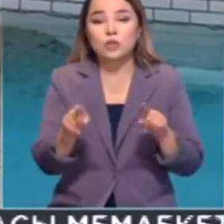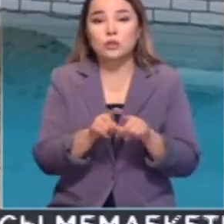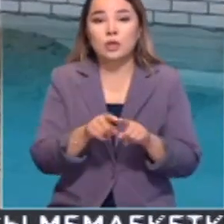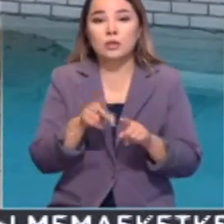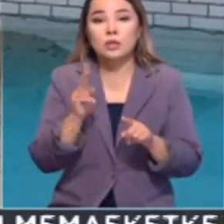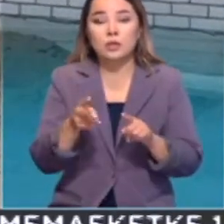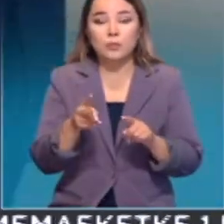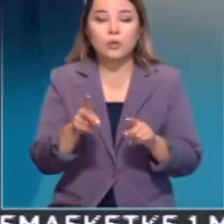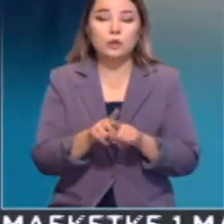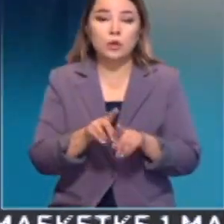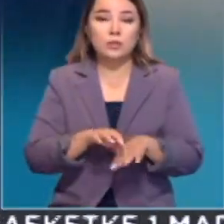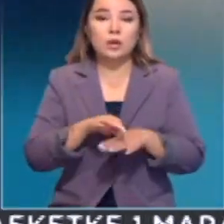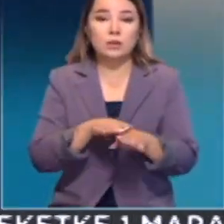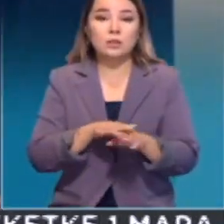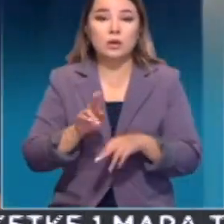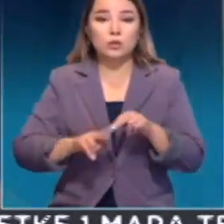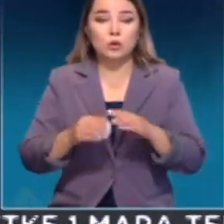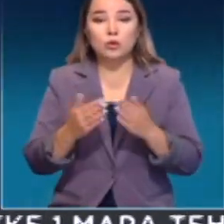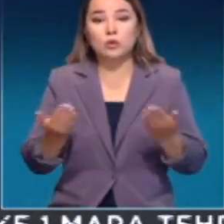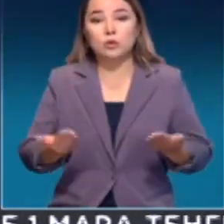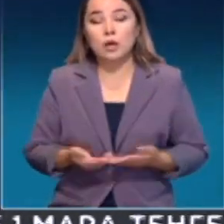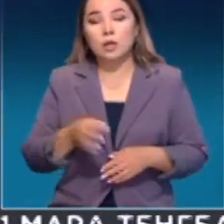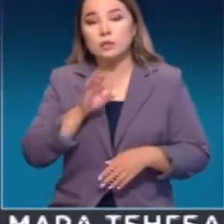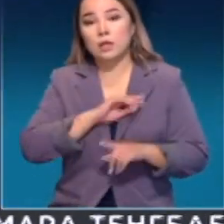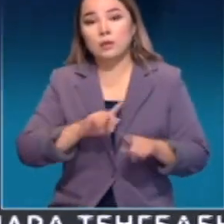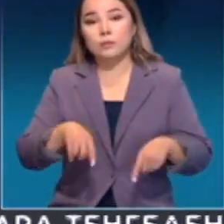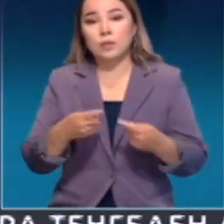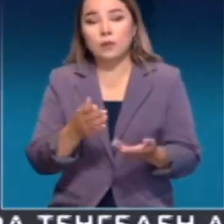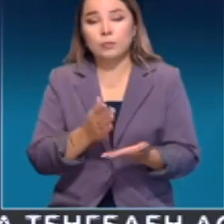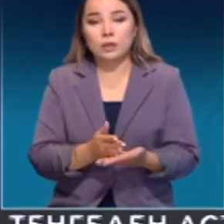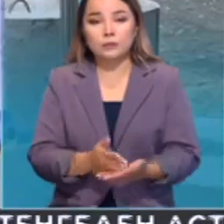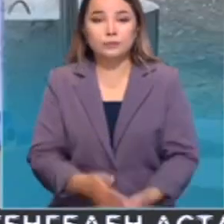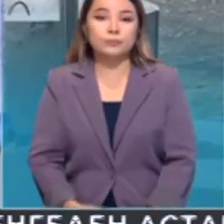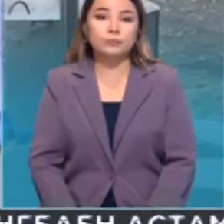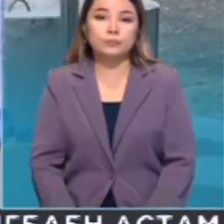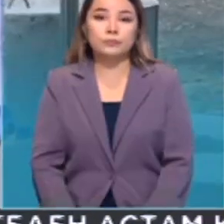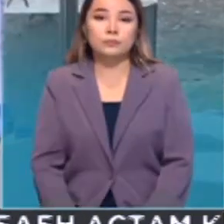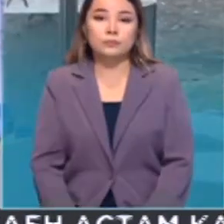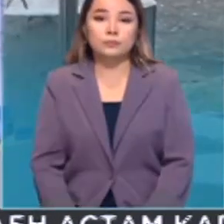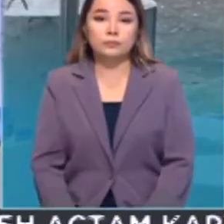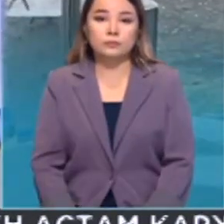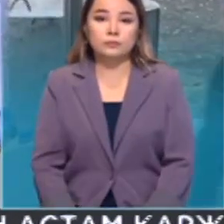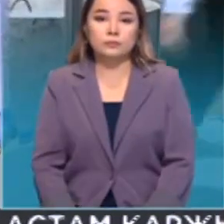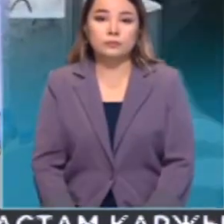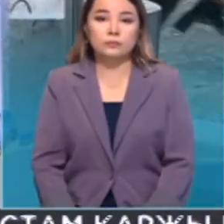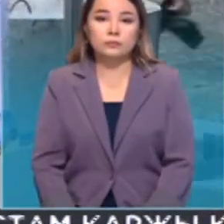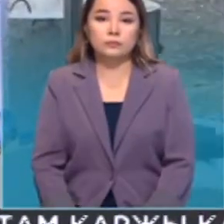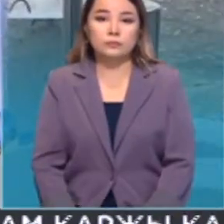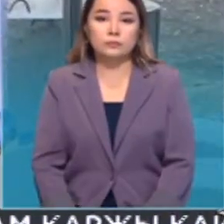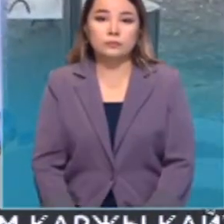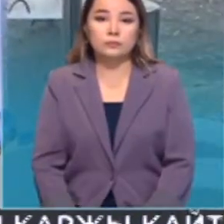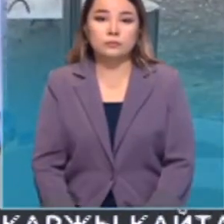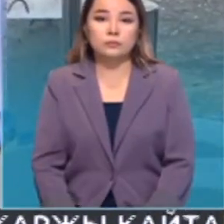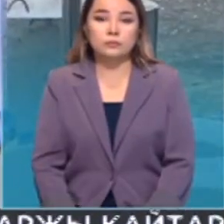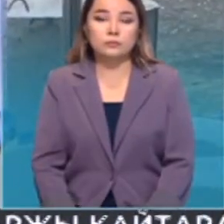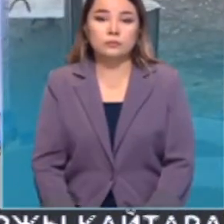астам тұрғын үй салынып, дені қолданысқа берілген. Ержан Жақып, Серік Нұртаза, Қазақстан ұлттық арнасы, Абай облысы.